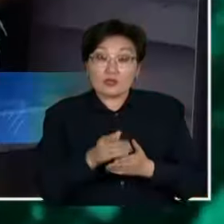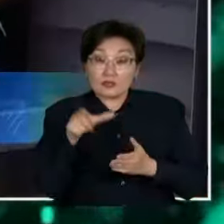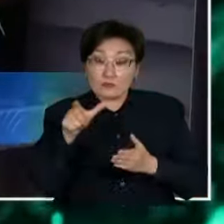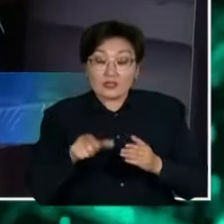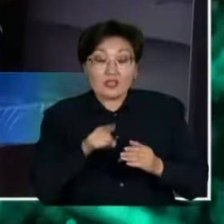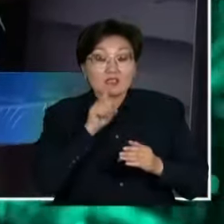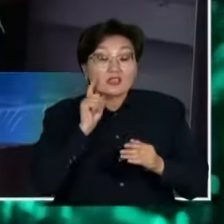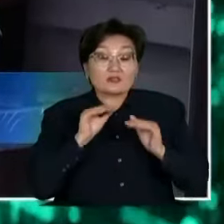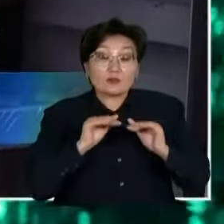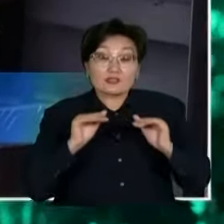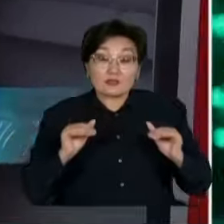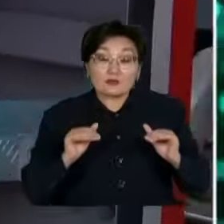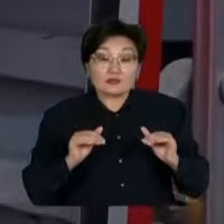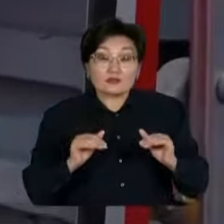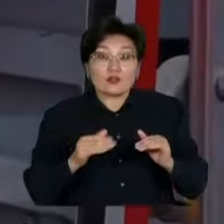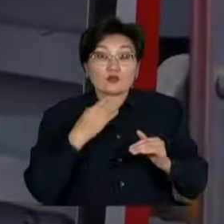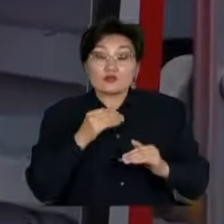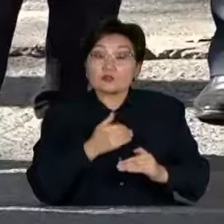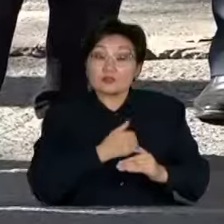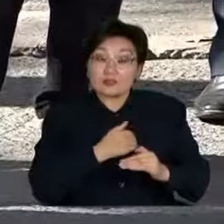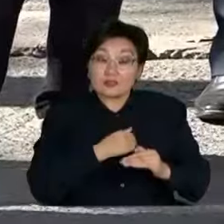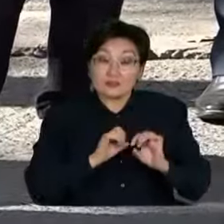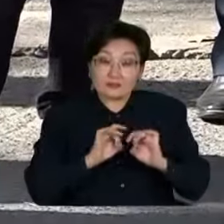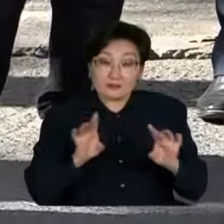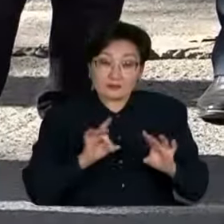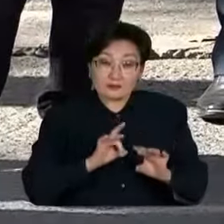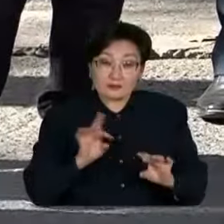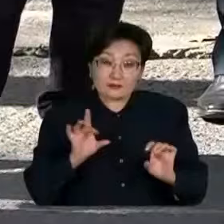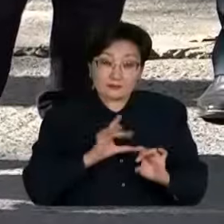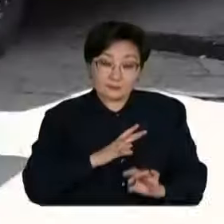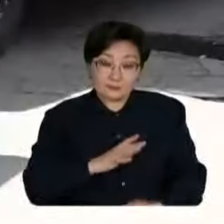жас өрендерге ақ жарма тілектерін жеткізді.